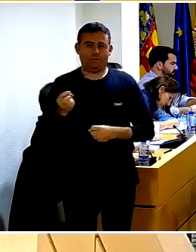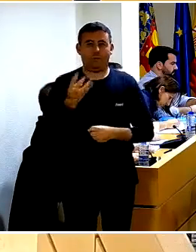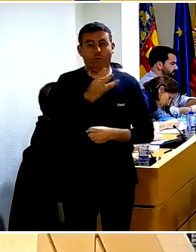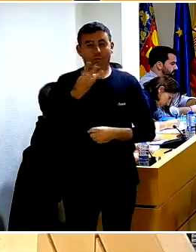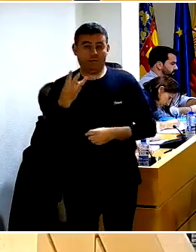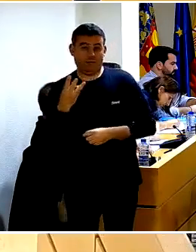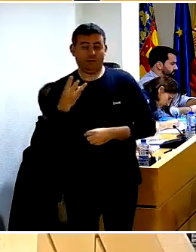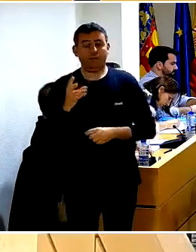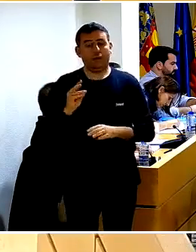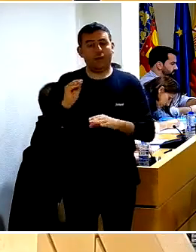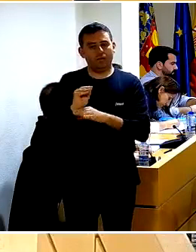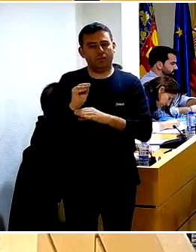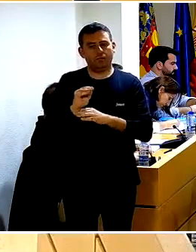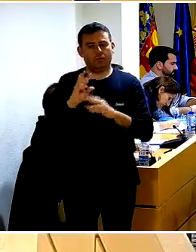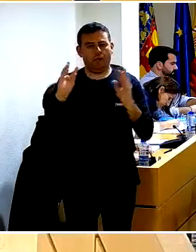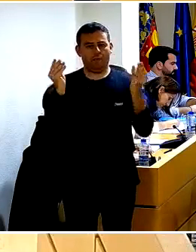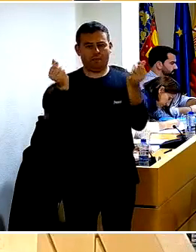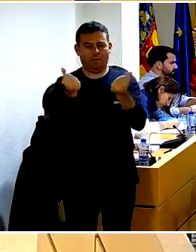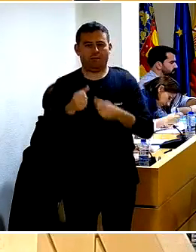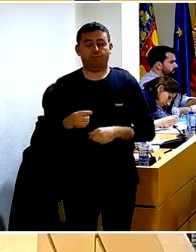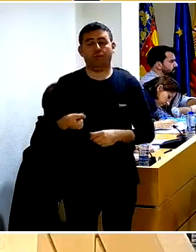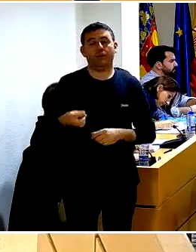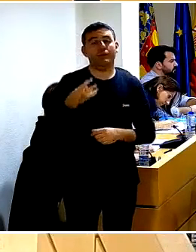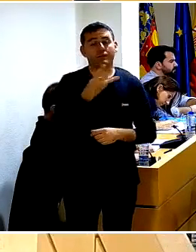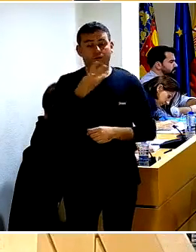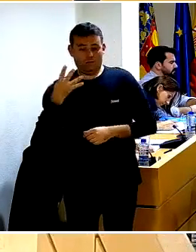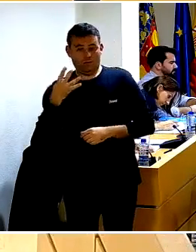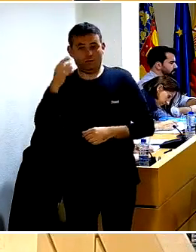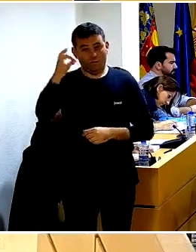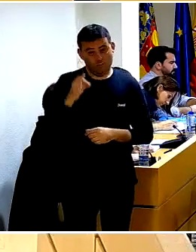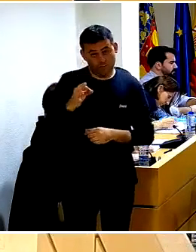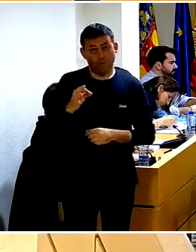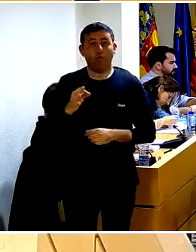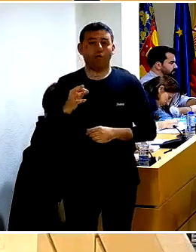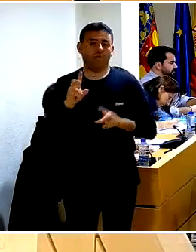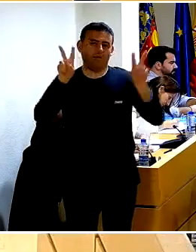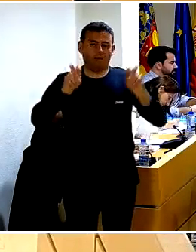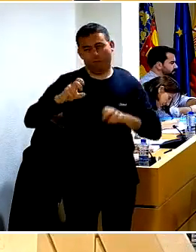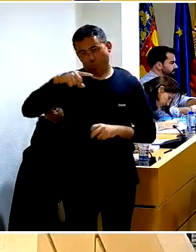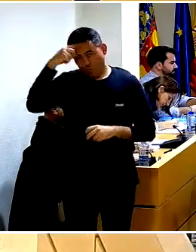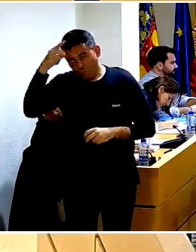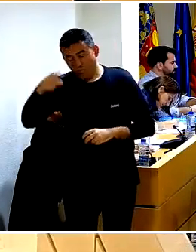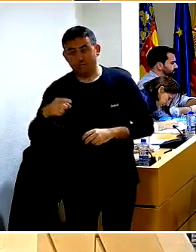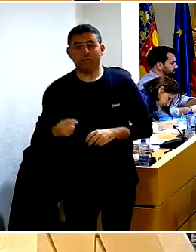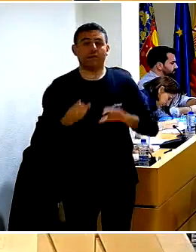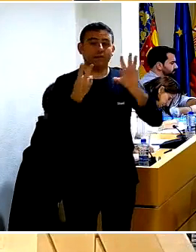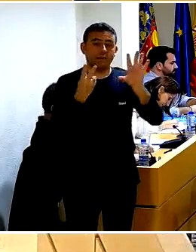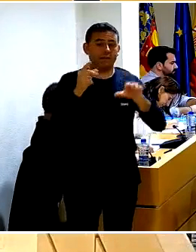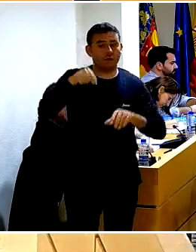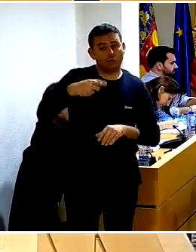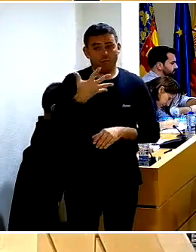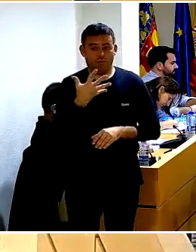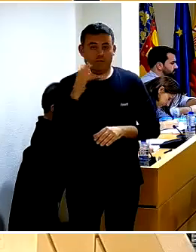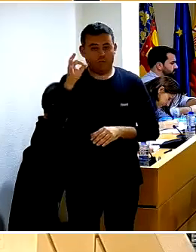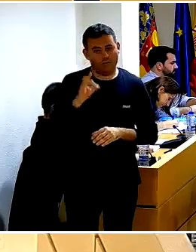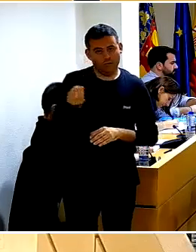programes mediambientals, un 34% d'augment en la programació cultural i una pujada del 7,5% per a